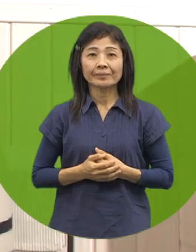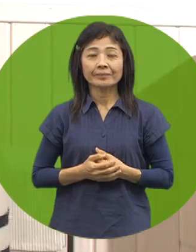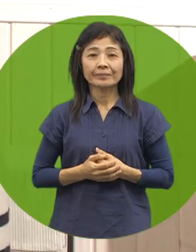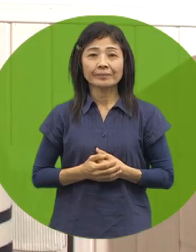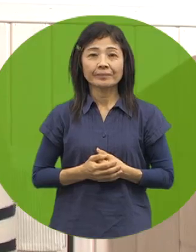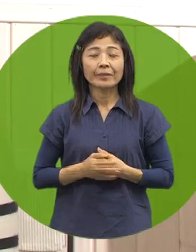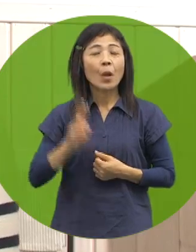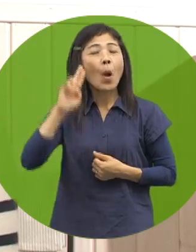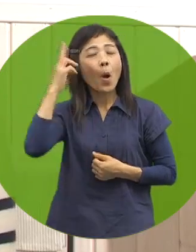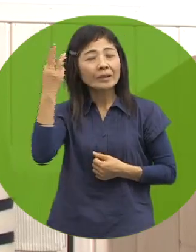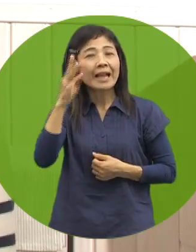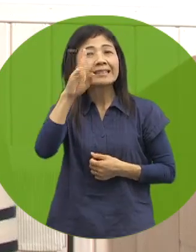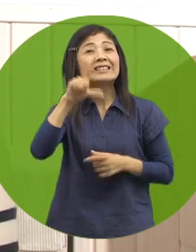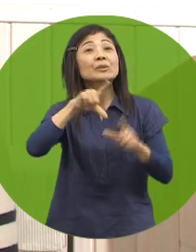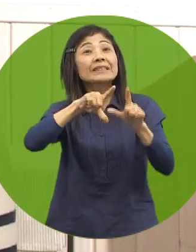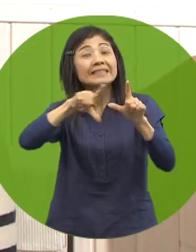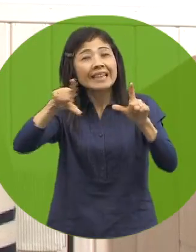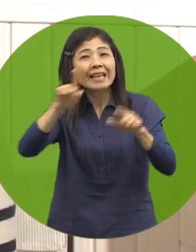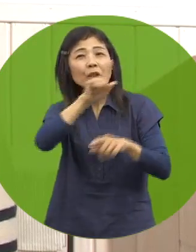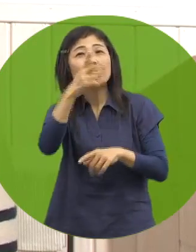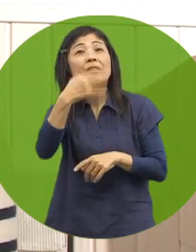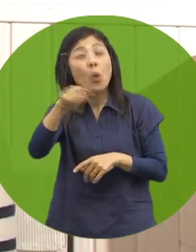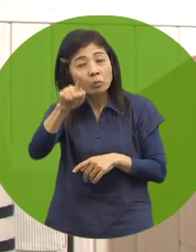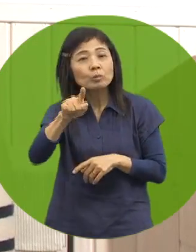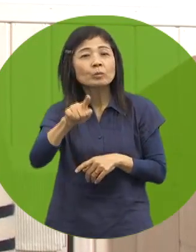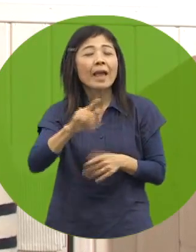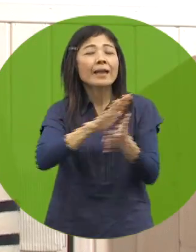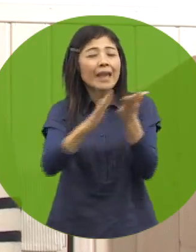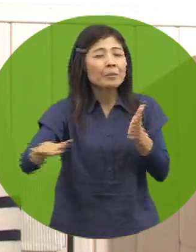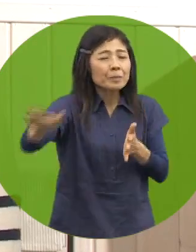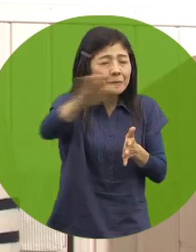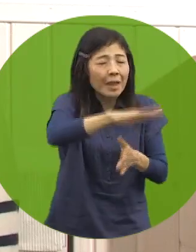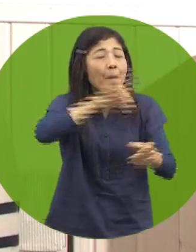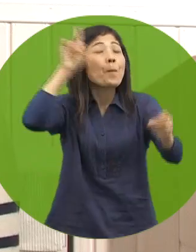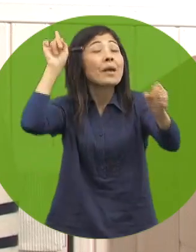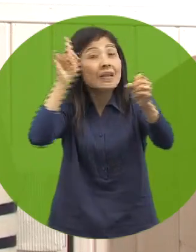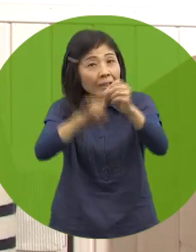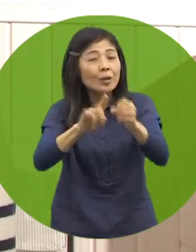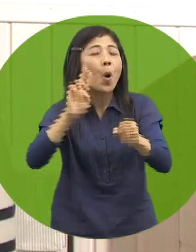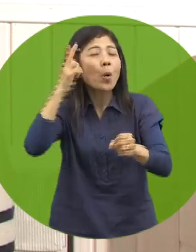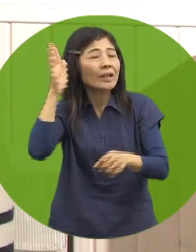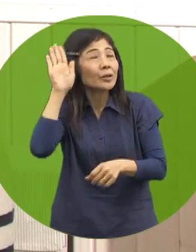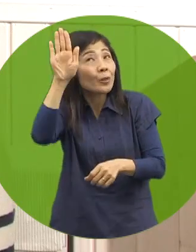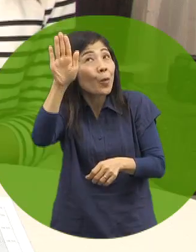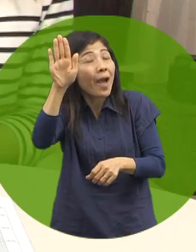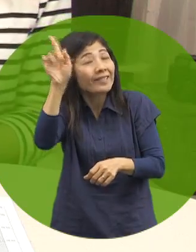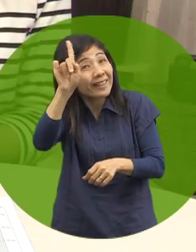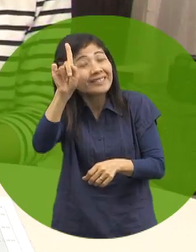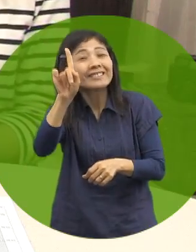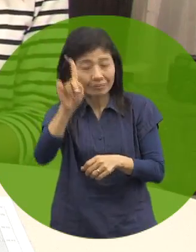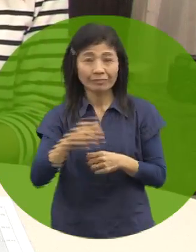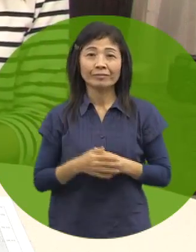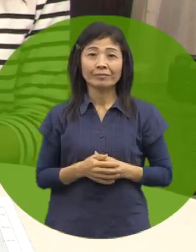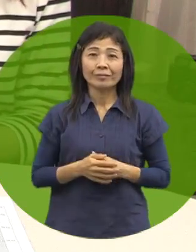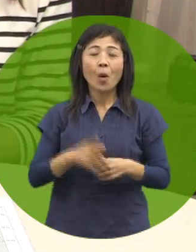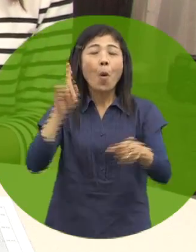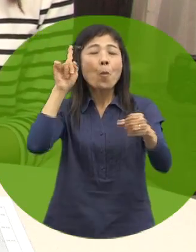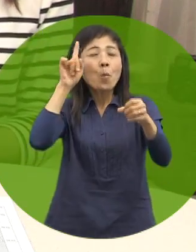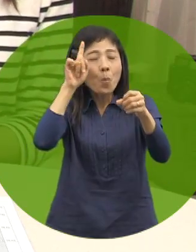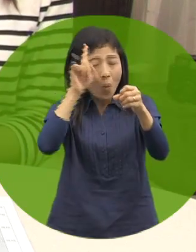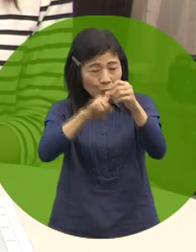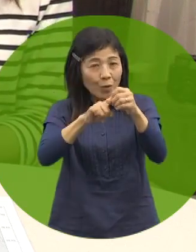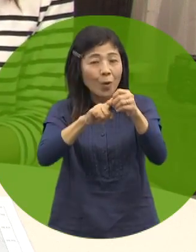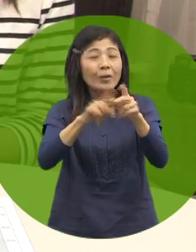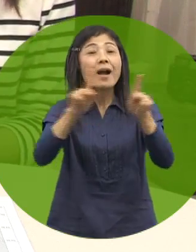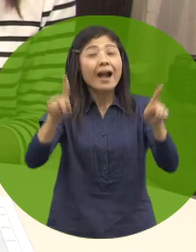さあ、沖縄21世紀ビジョンは県民全体で目指す沖縄の将来像です。目標と課題を